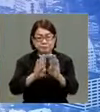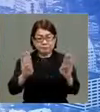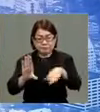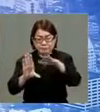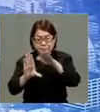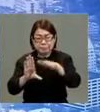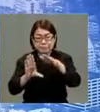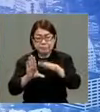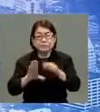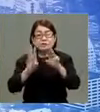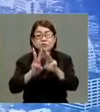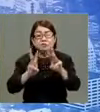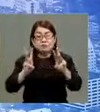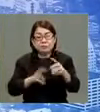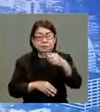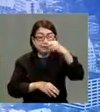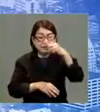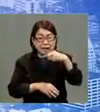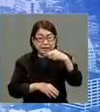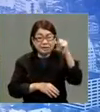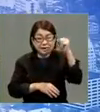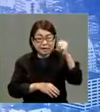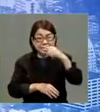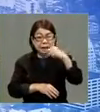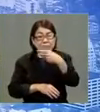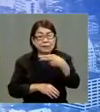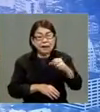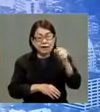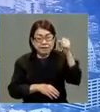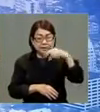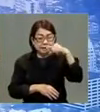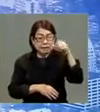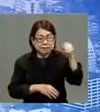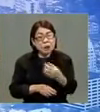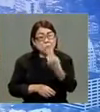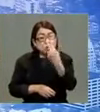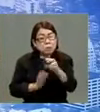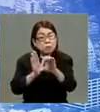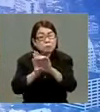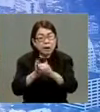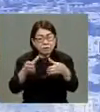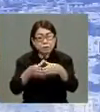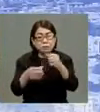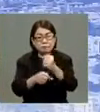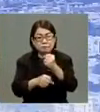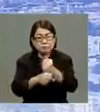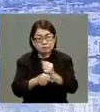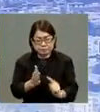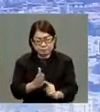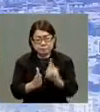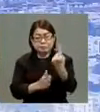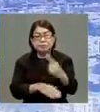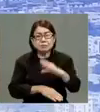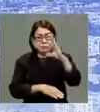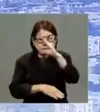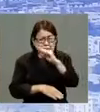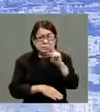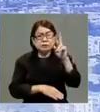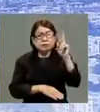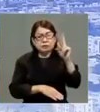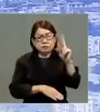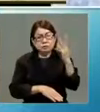ครับก็อยากจะให้ดูรูปนะครับทีมงานหน่อยครับว่าทีมงานมาสแตนบายตั้งแต่เที่ยงคืนนะครับเ